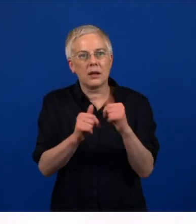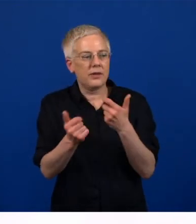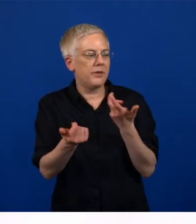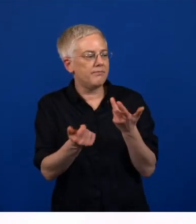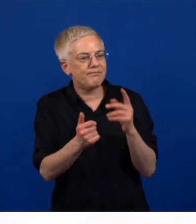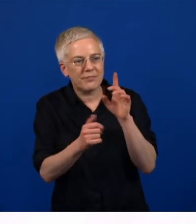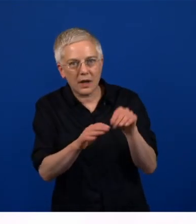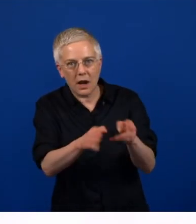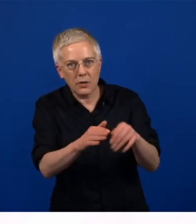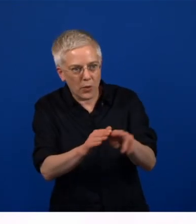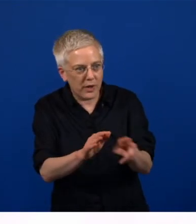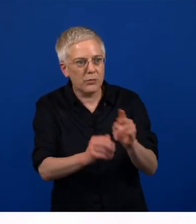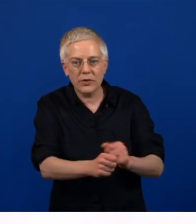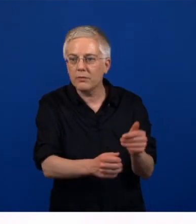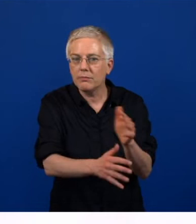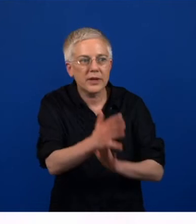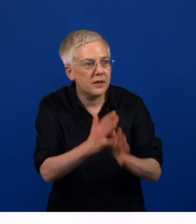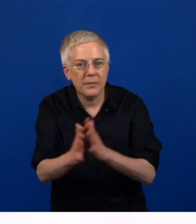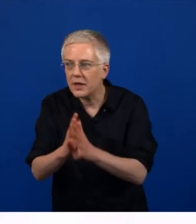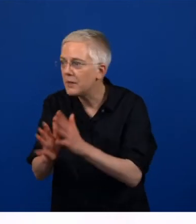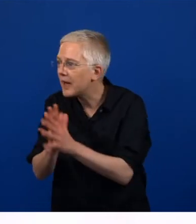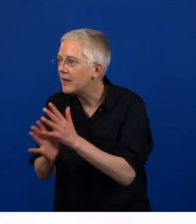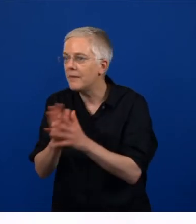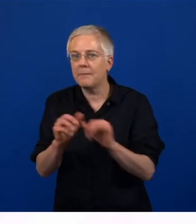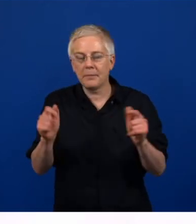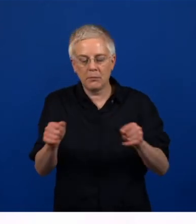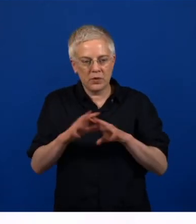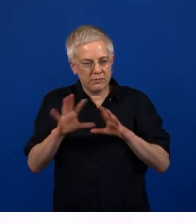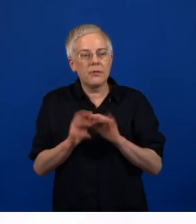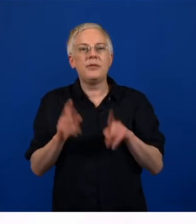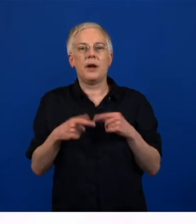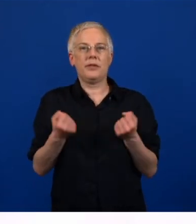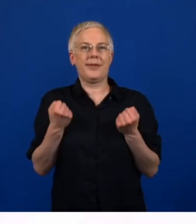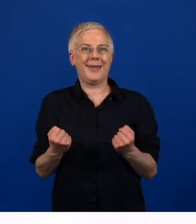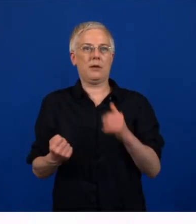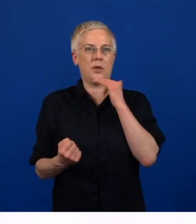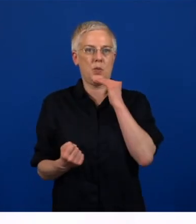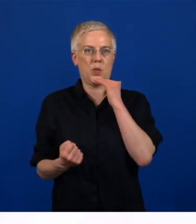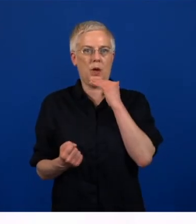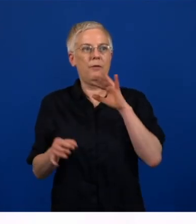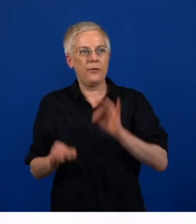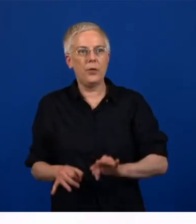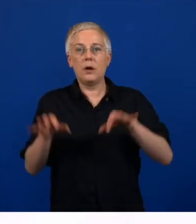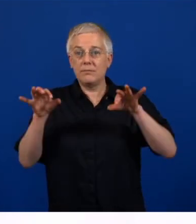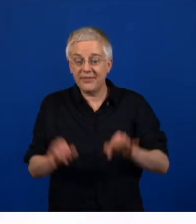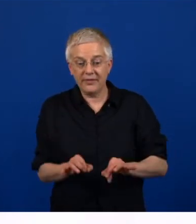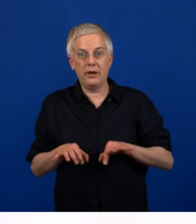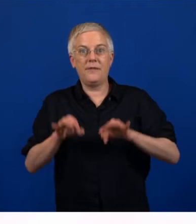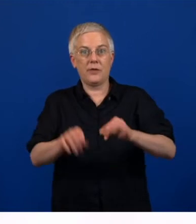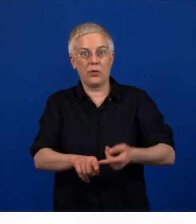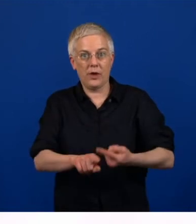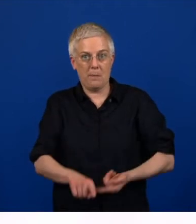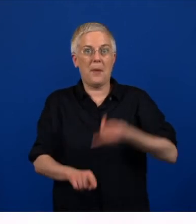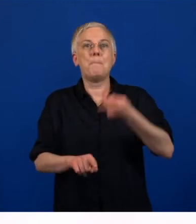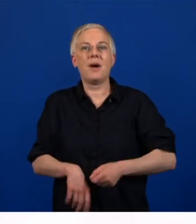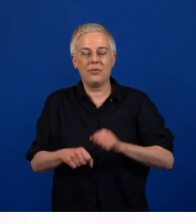auf der sicheren Seite sind. Und ich bin der Meinung, wir sollten auch noch mal die Vorgaben für die Einzelfallentscheidungen der